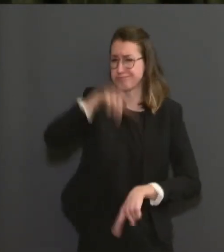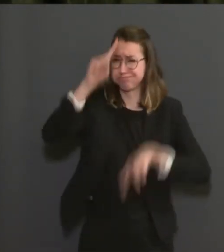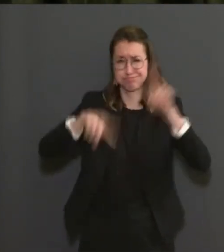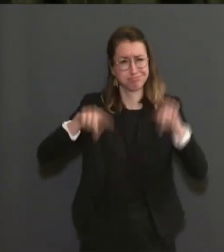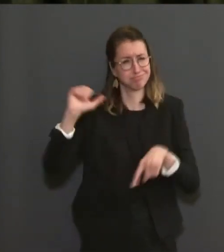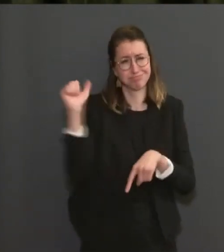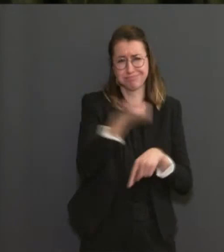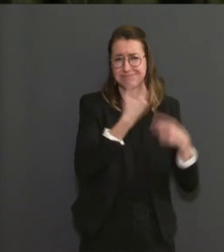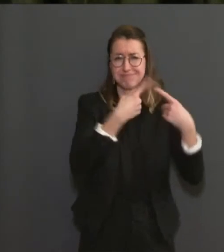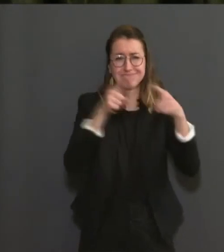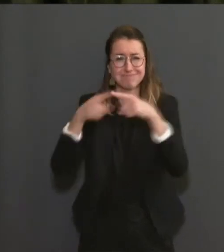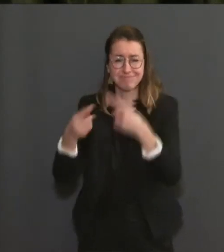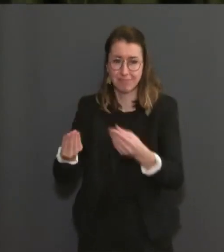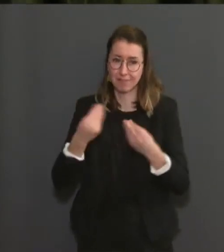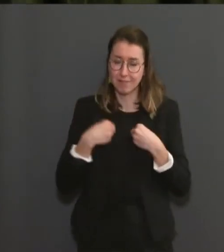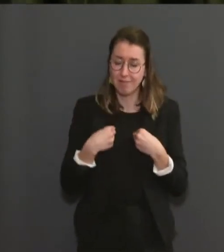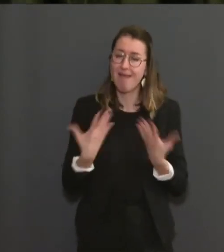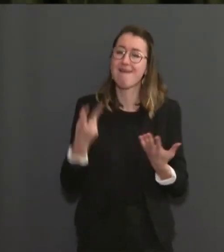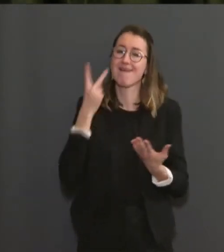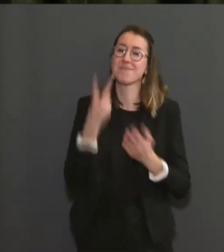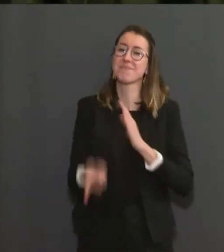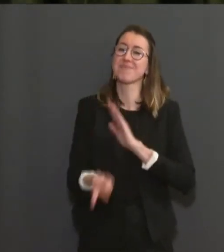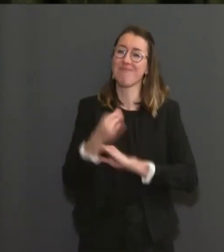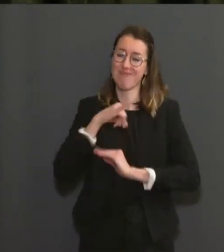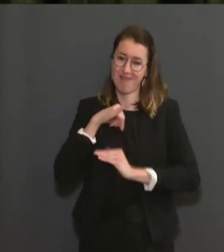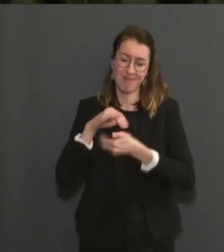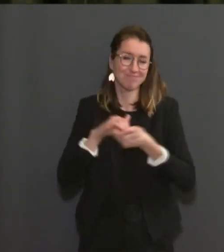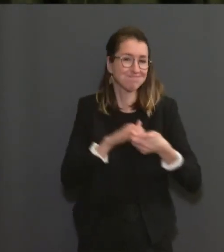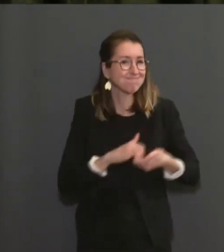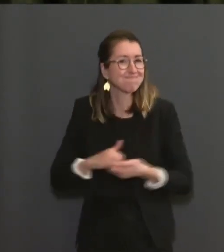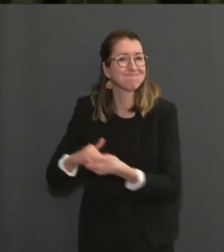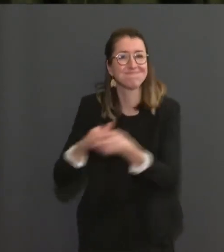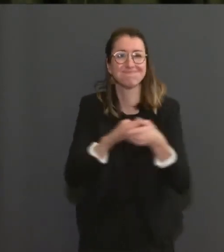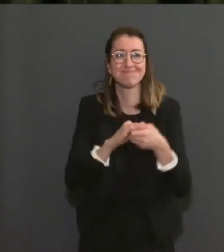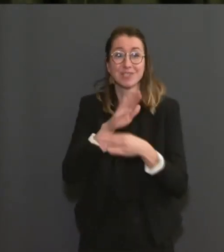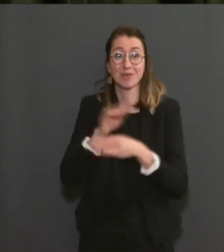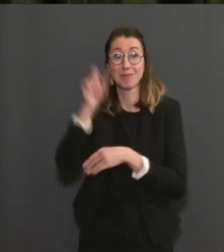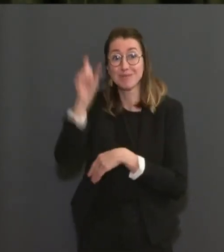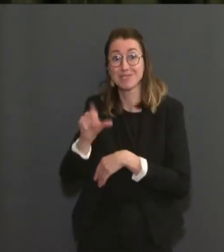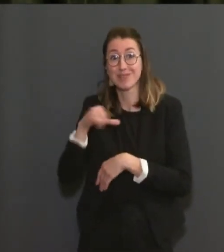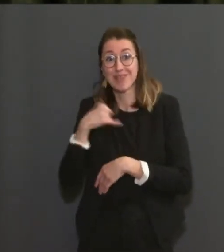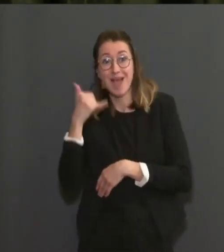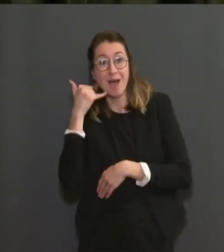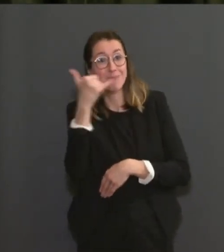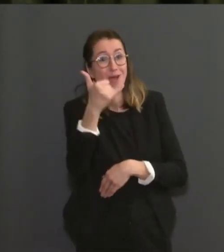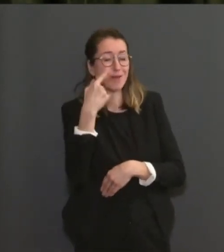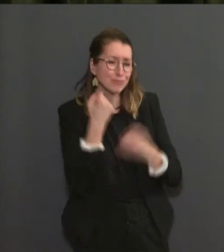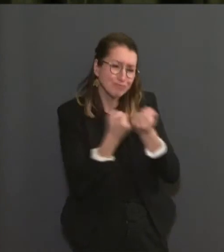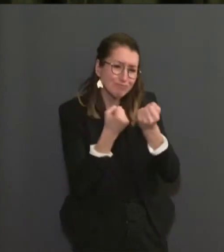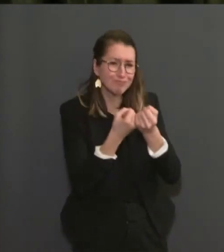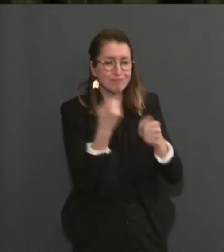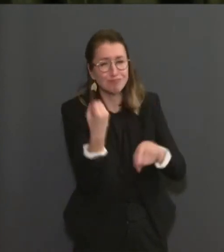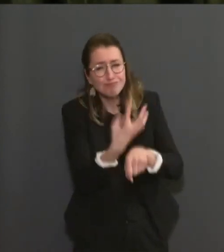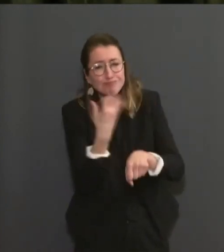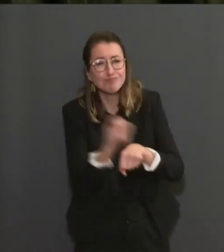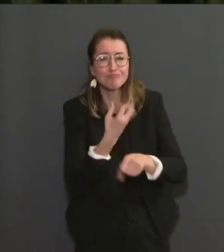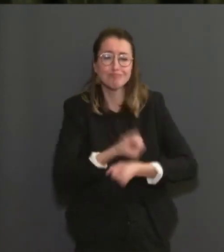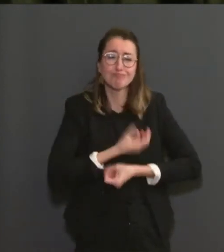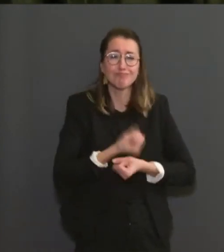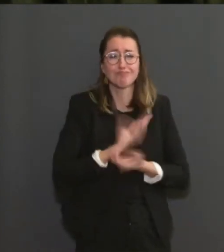période. Donc, une lumière à la fenêtre, passer un appel téléphonique à un proche, envoyer un message,